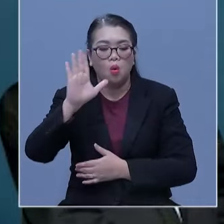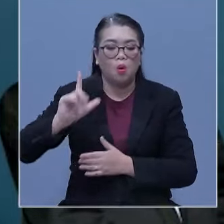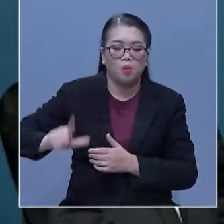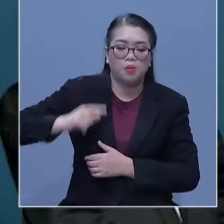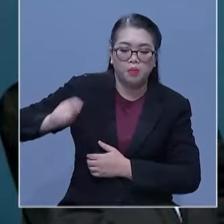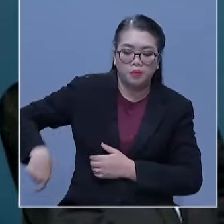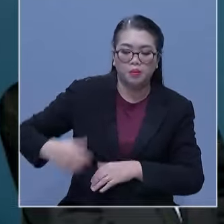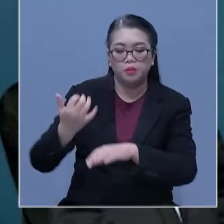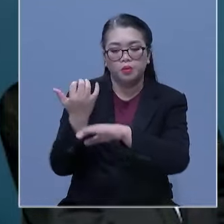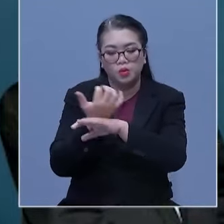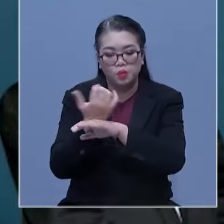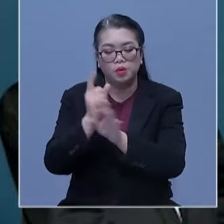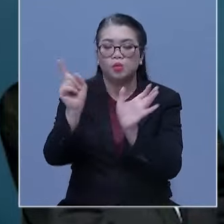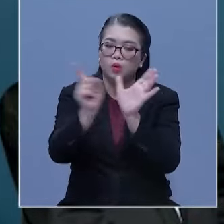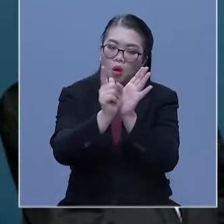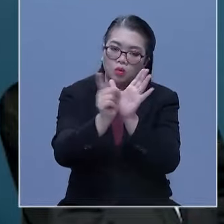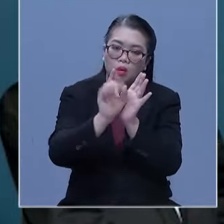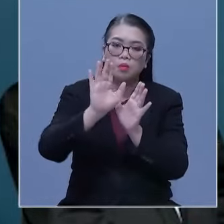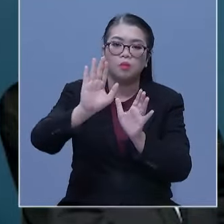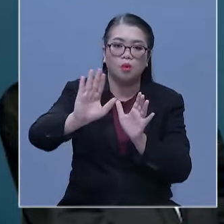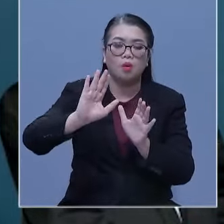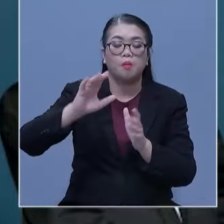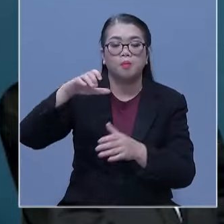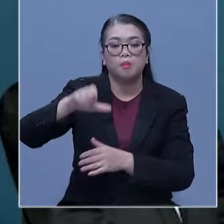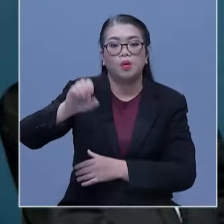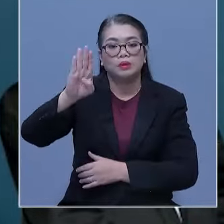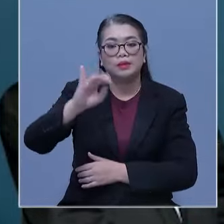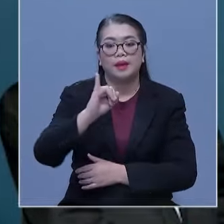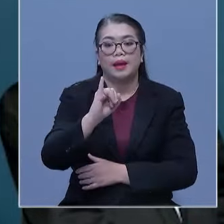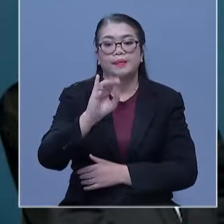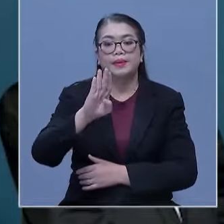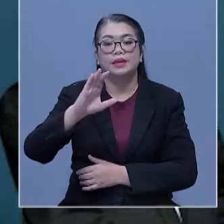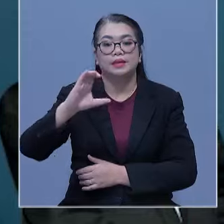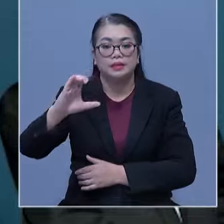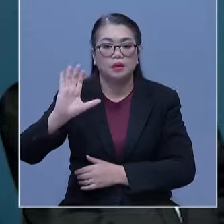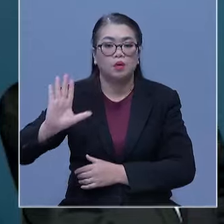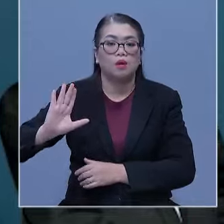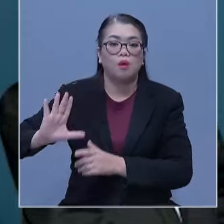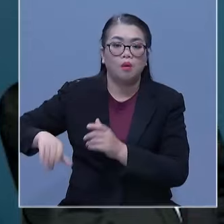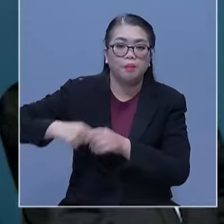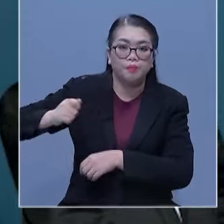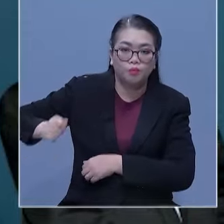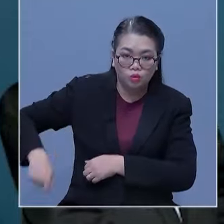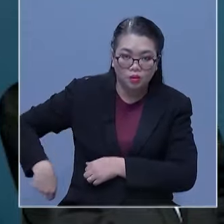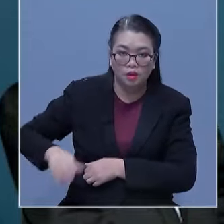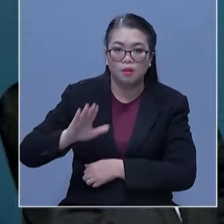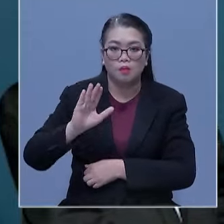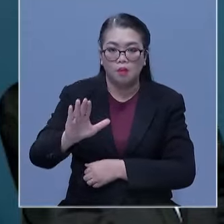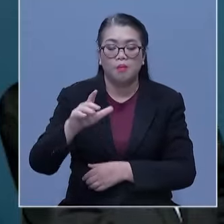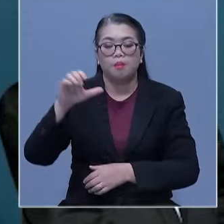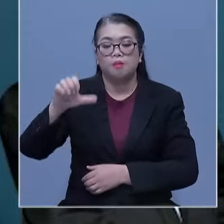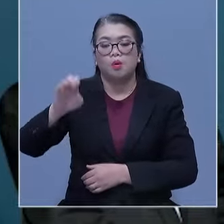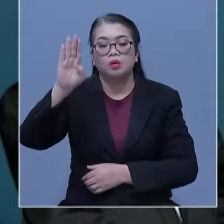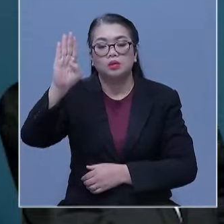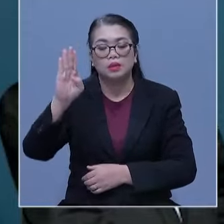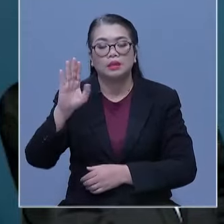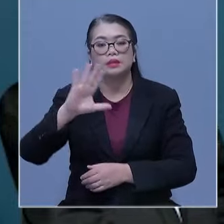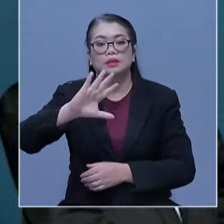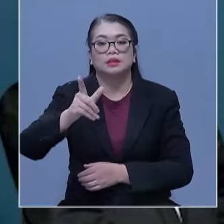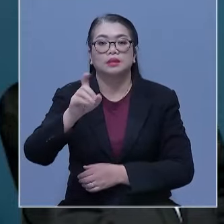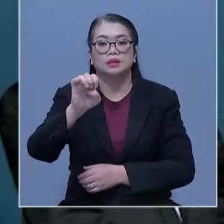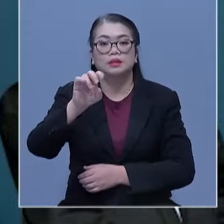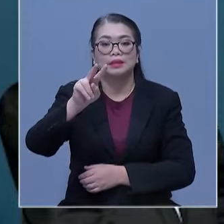สถานีโทรทัศน์ในกัมพูชาในนามบริษัท ibcกัมพูชาจำกัดณกรุงพนมเปนภายใต้บริษัทชิน